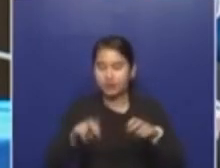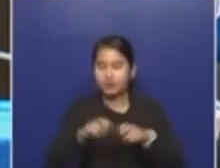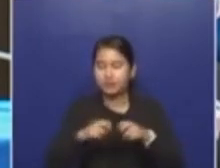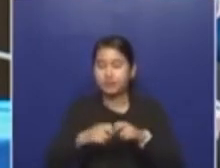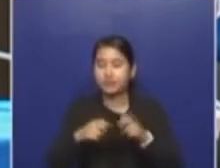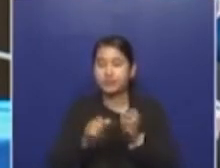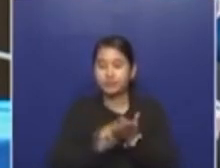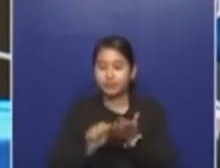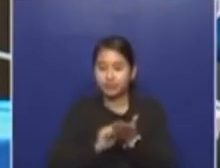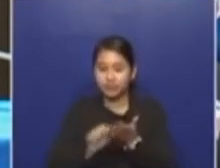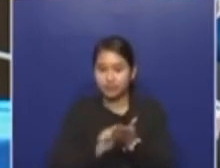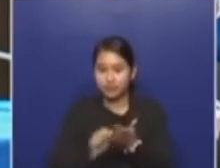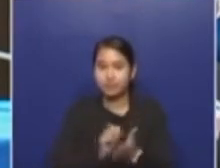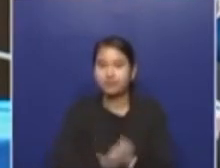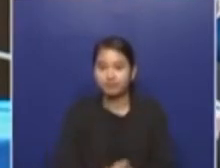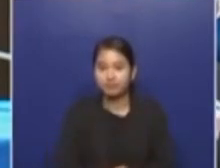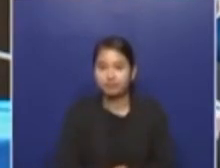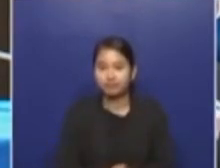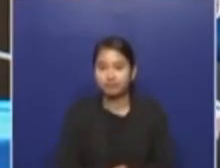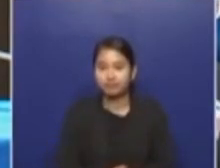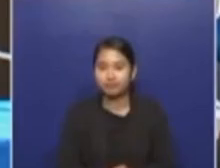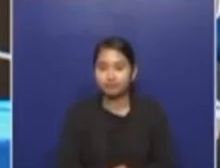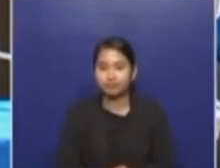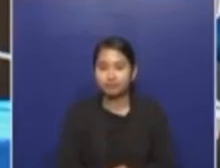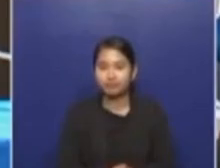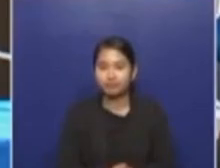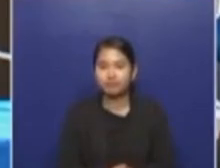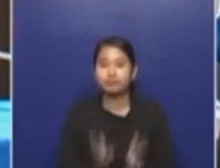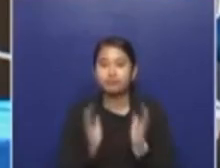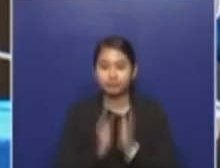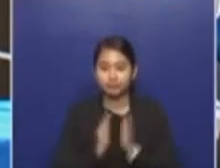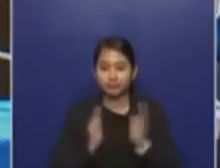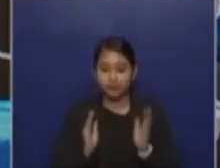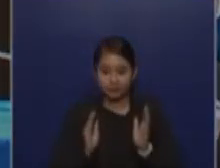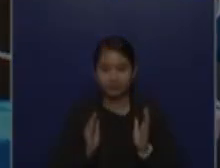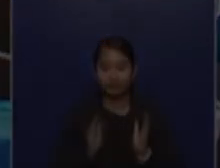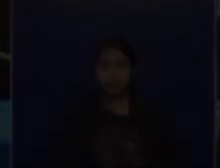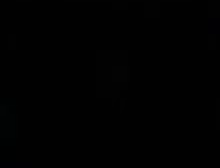คลองสมทวินแห่งนี้ด้วยครับขอบคุณท่านประธานเป็นอย่างสูงครับ